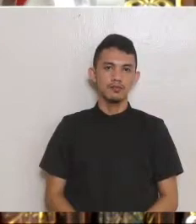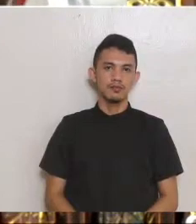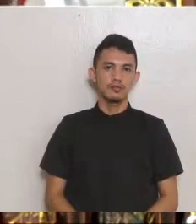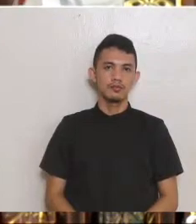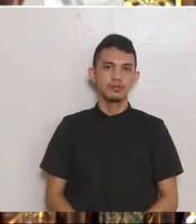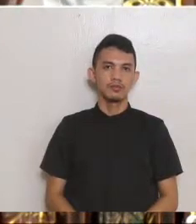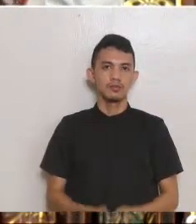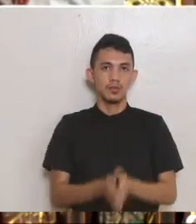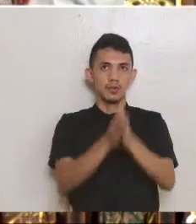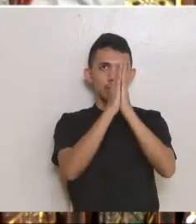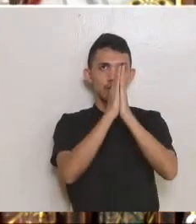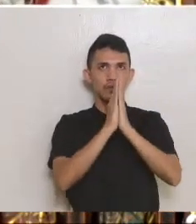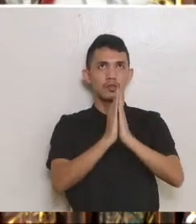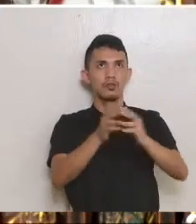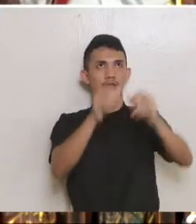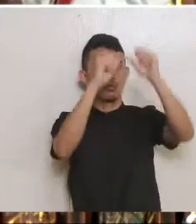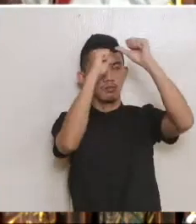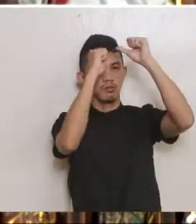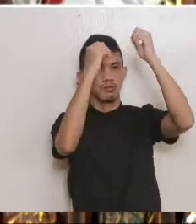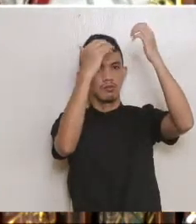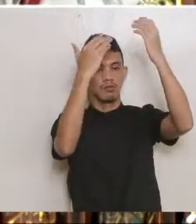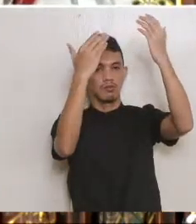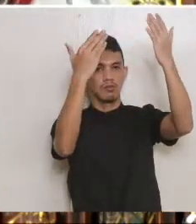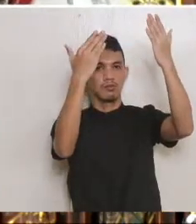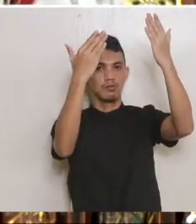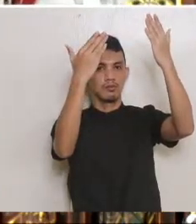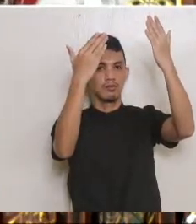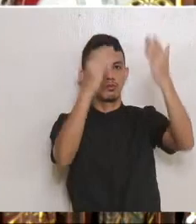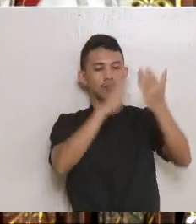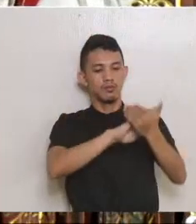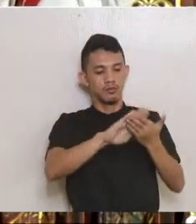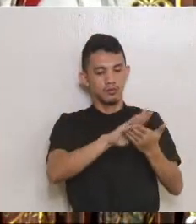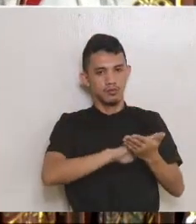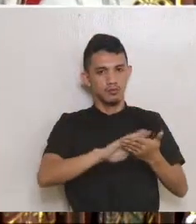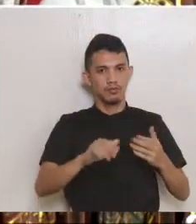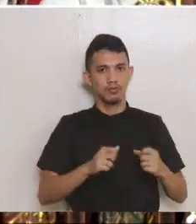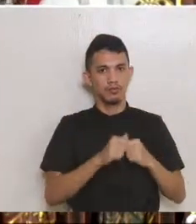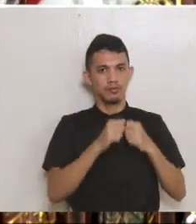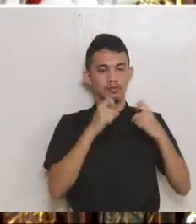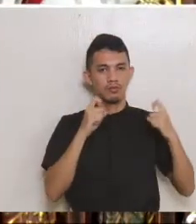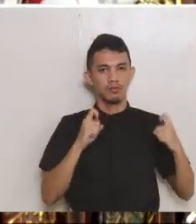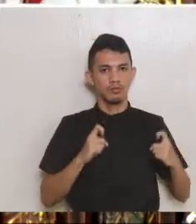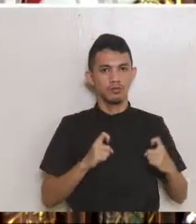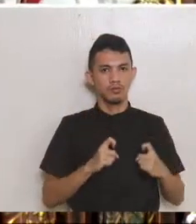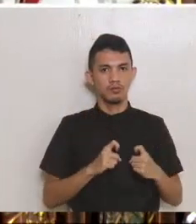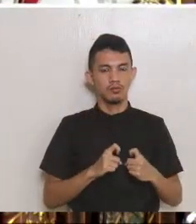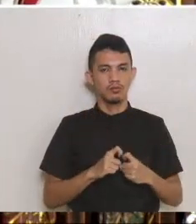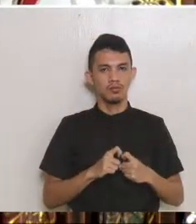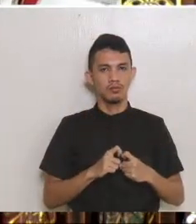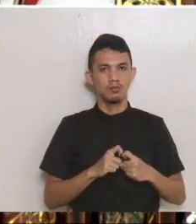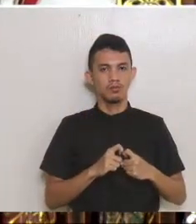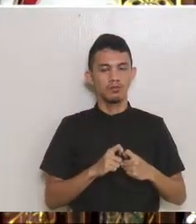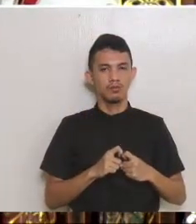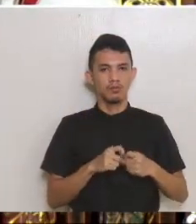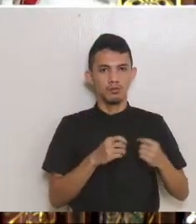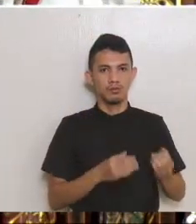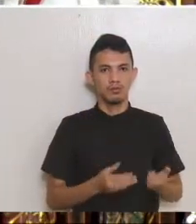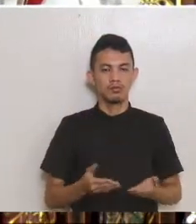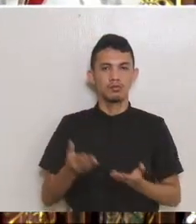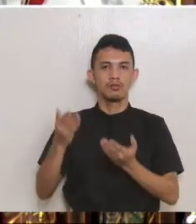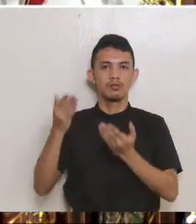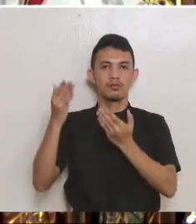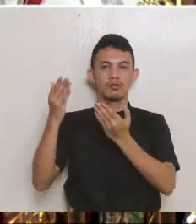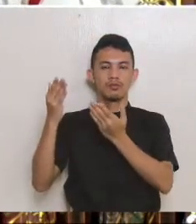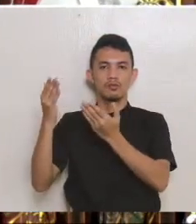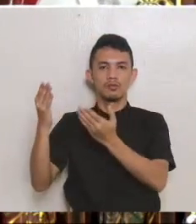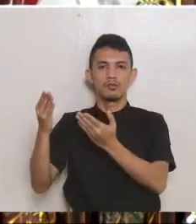Pangayoon ta karon sa atong amahan nga pasayloon sa atong mga sala og idangat kita niya sa